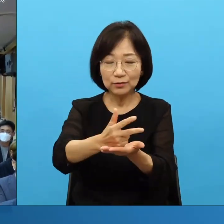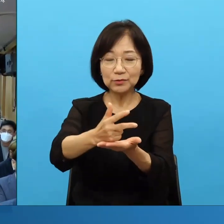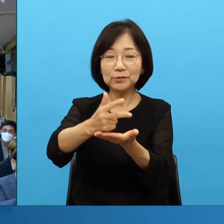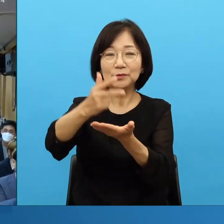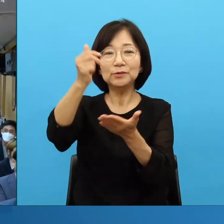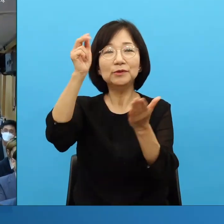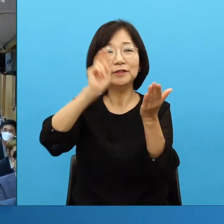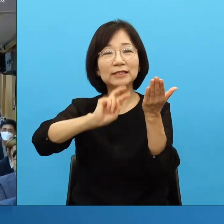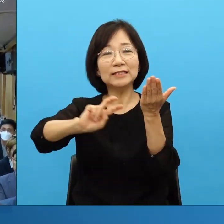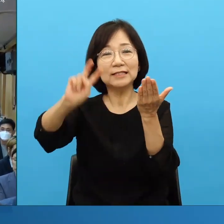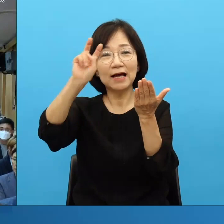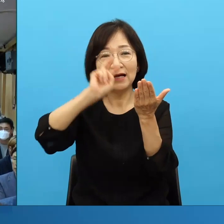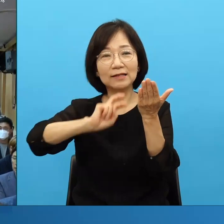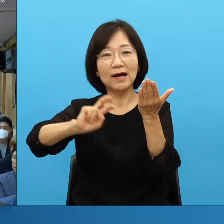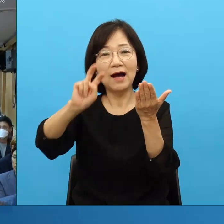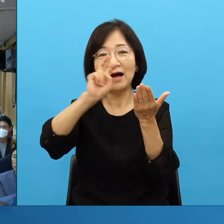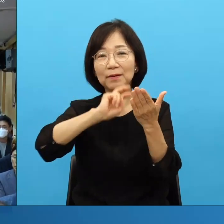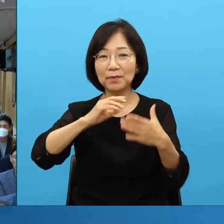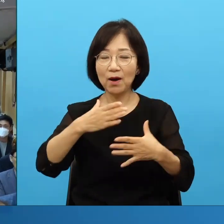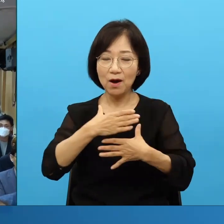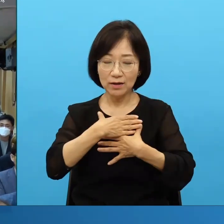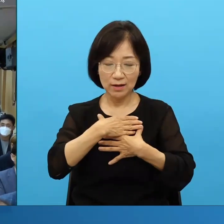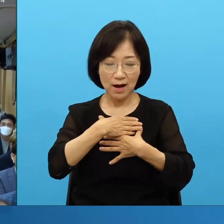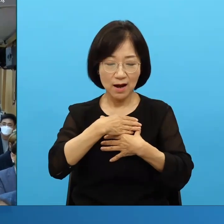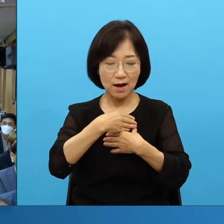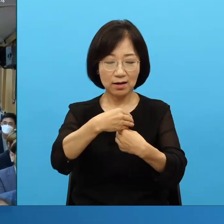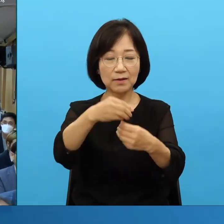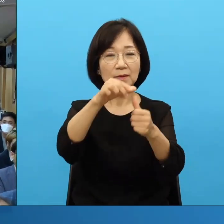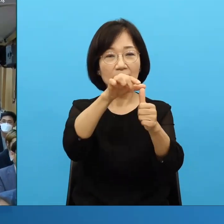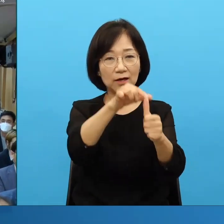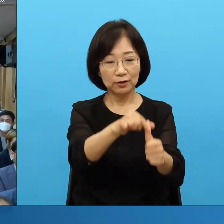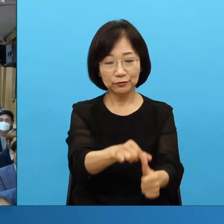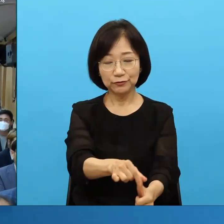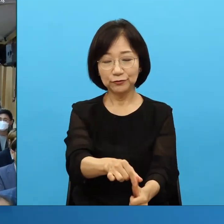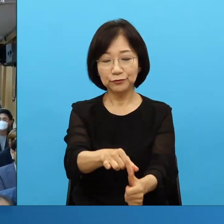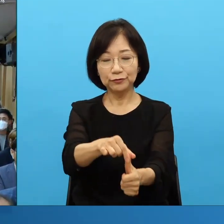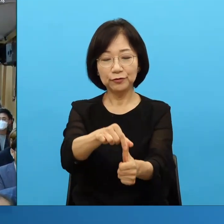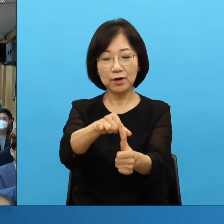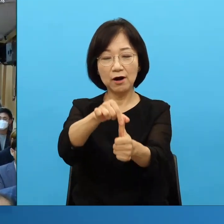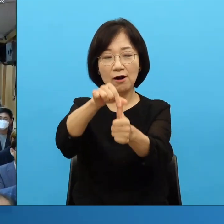내오나 주 찬양 평강과